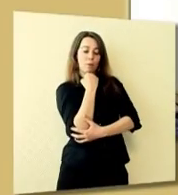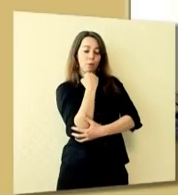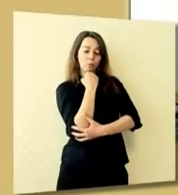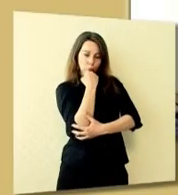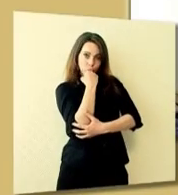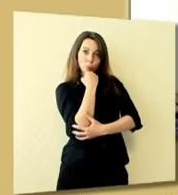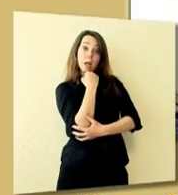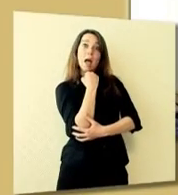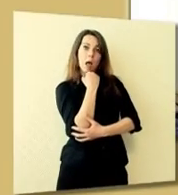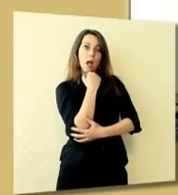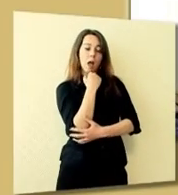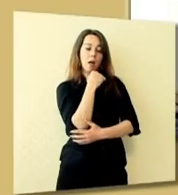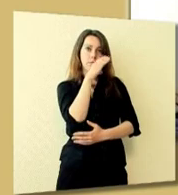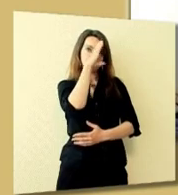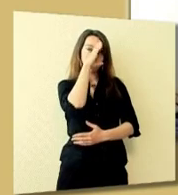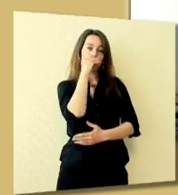bas.